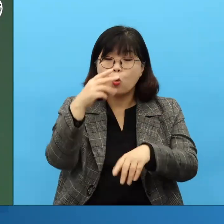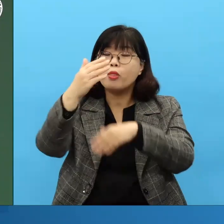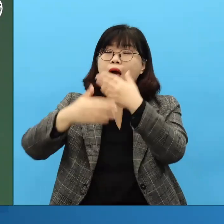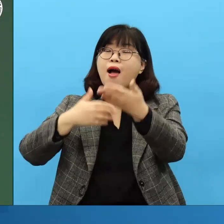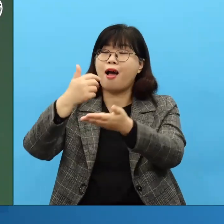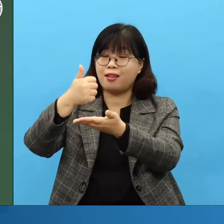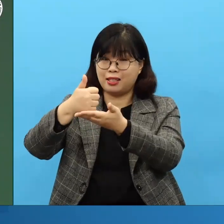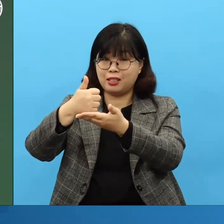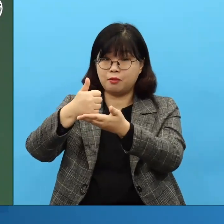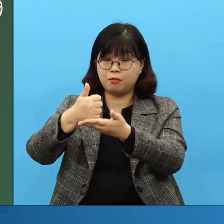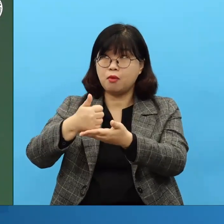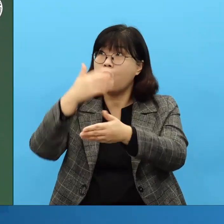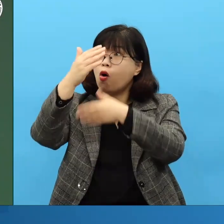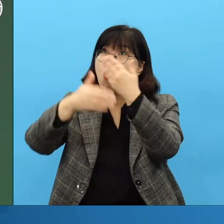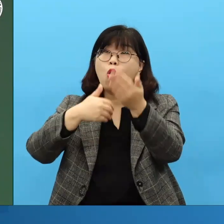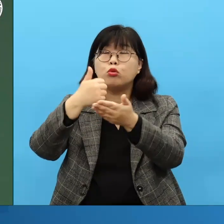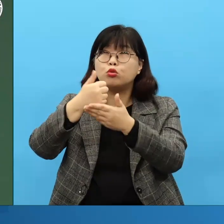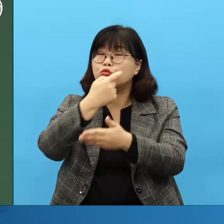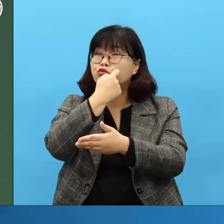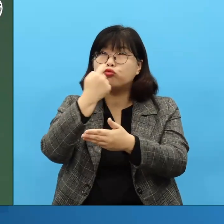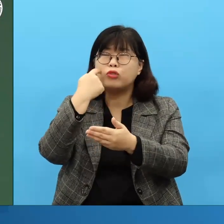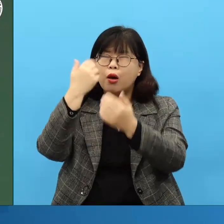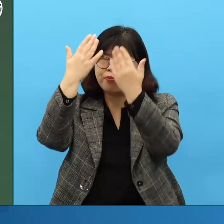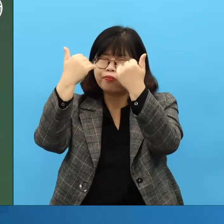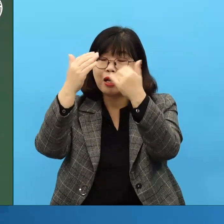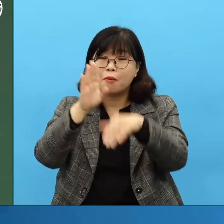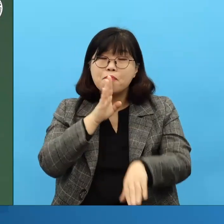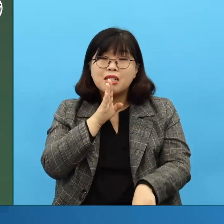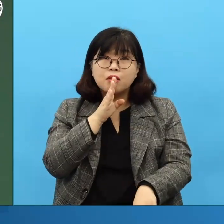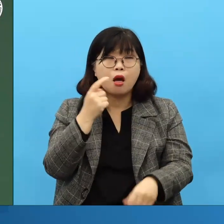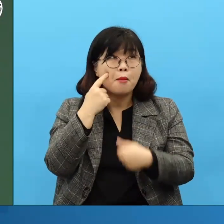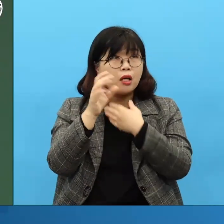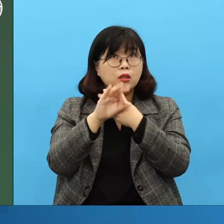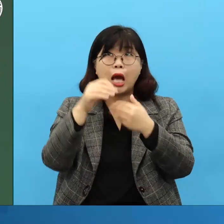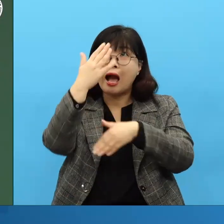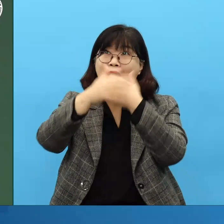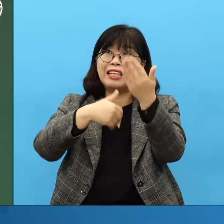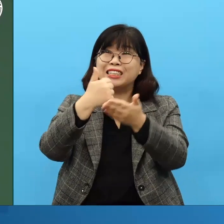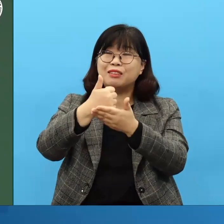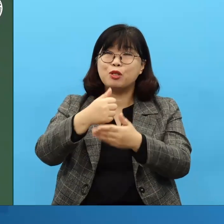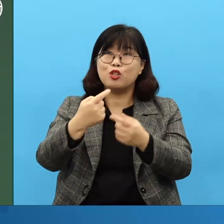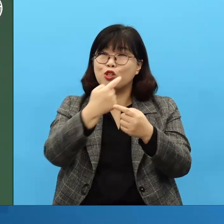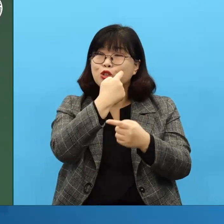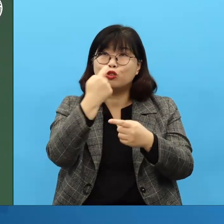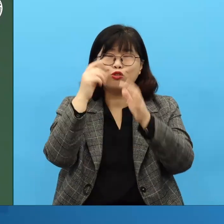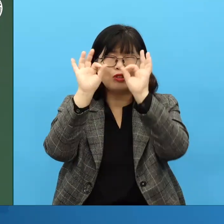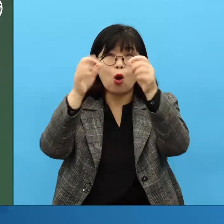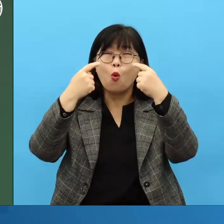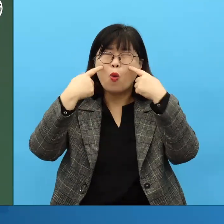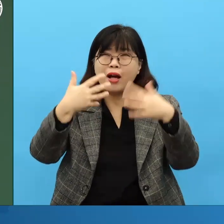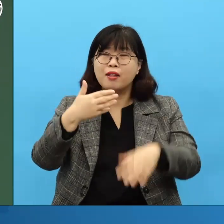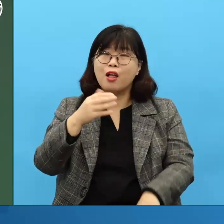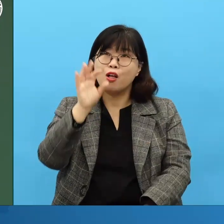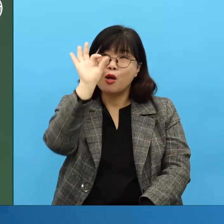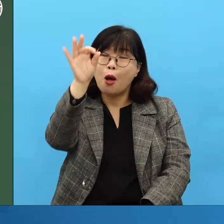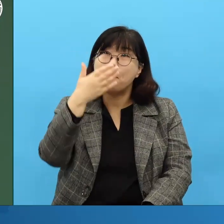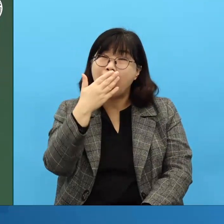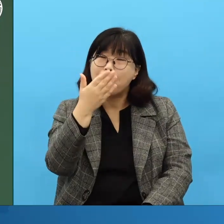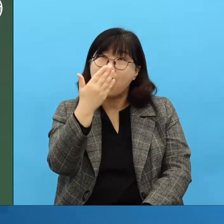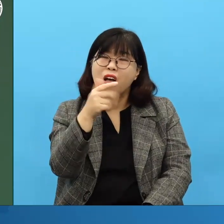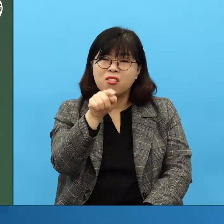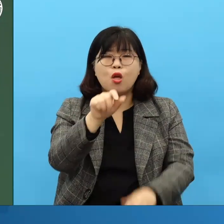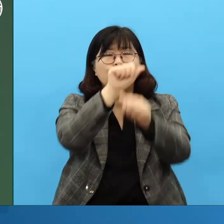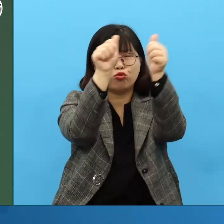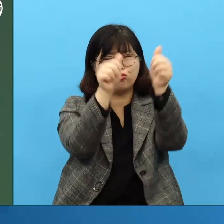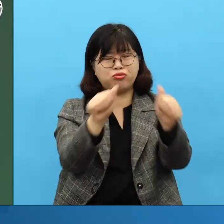하나님 눈에 안 보여. 눈에 보이면 하나님 아니지요. 그건 우상이지. God is unseen to the eyes. If it's visible, then it is not God. It's an 눈에 idol. 보이는 건 가짜입니다. 진짜가